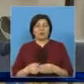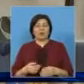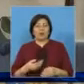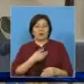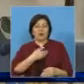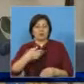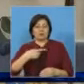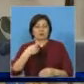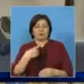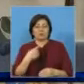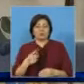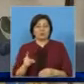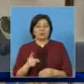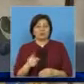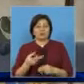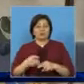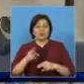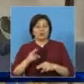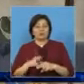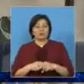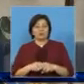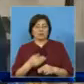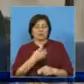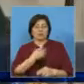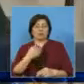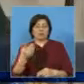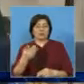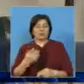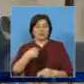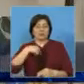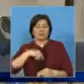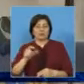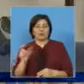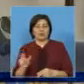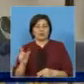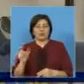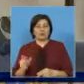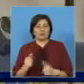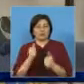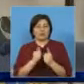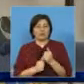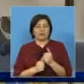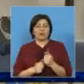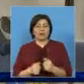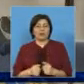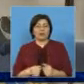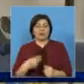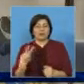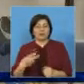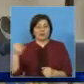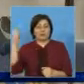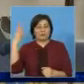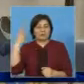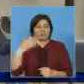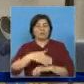что вот в этот праздник всем пожелать, чтобы в душе у каждого человека было, в жизни каждого человека было два солнца. Солнце